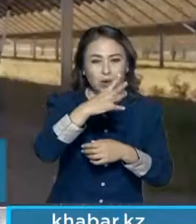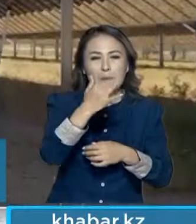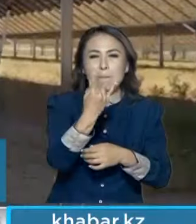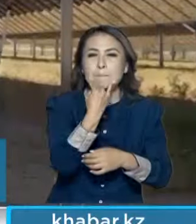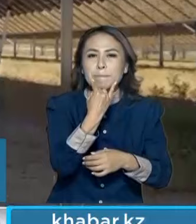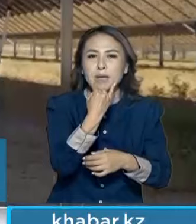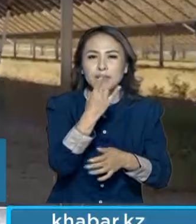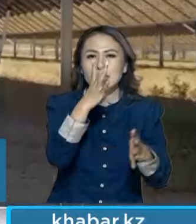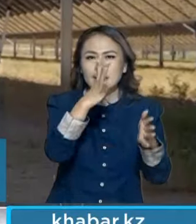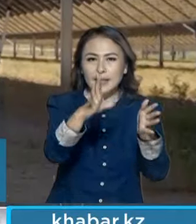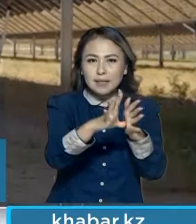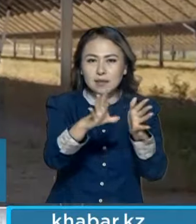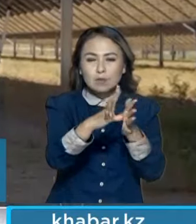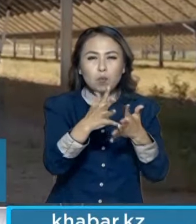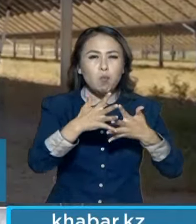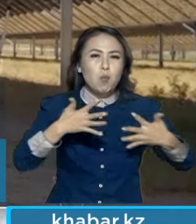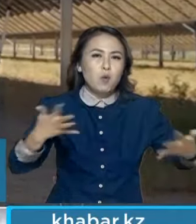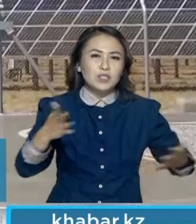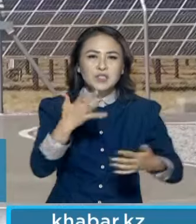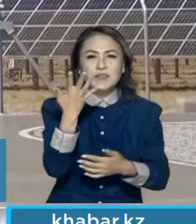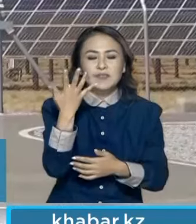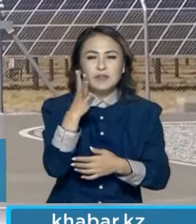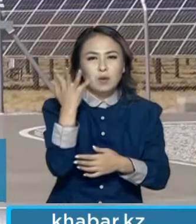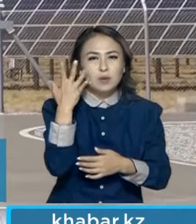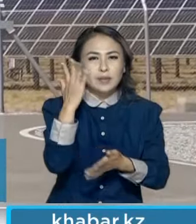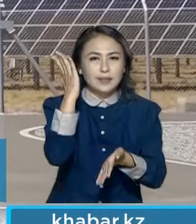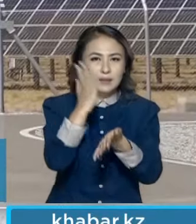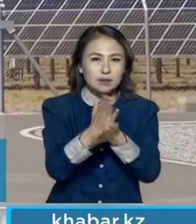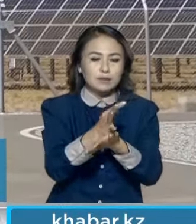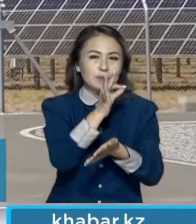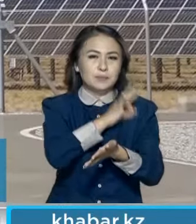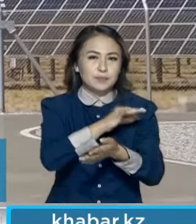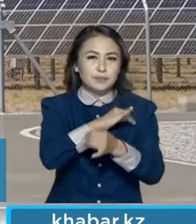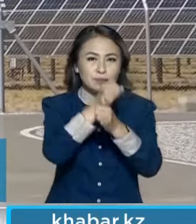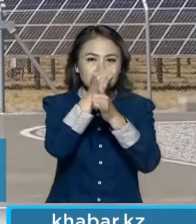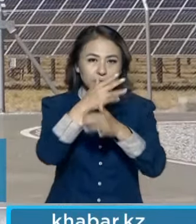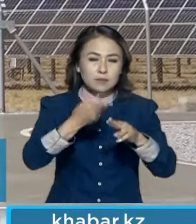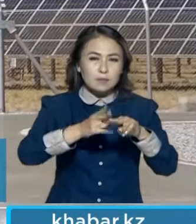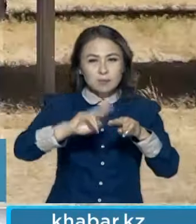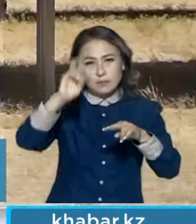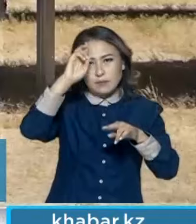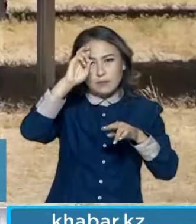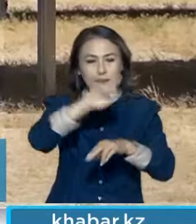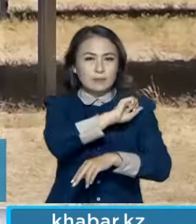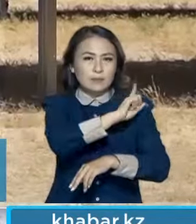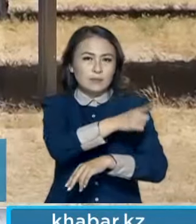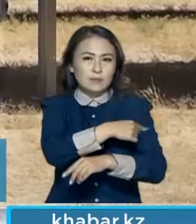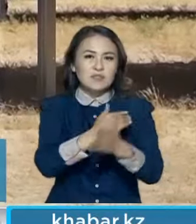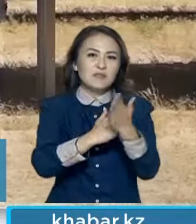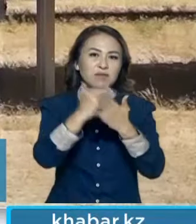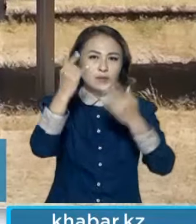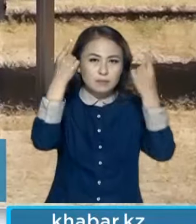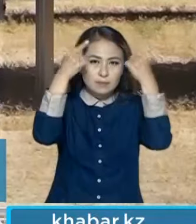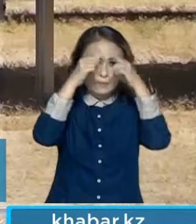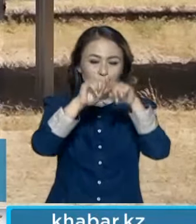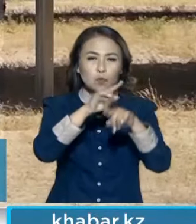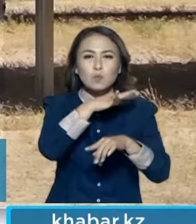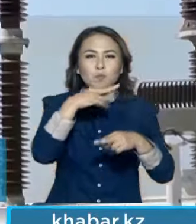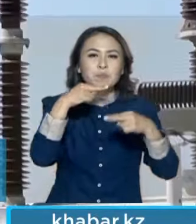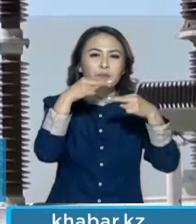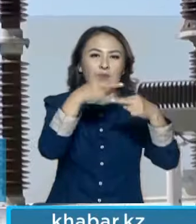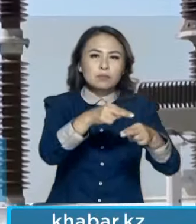яғни электр энергиясы ең көп қолданылатын кезде қажеттілікті өтей алмайды. Сондықтан мемлекет қуаттылығы жоғары технологияларды енгізуге көбірек